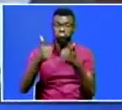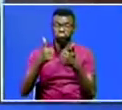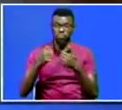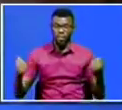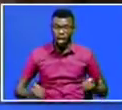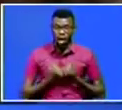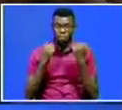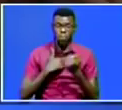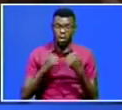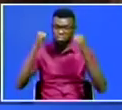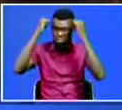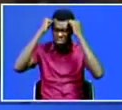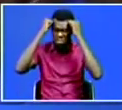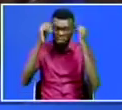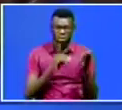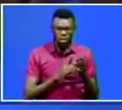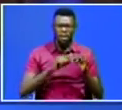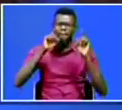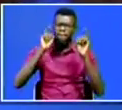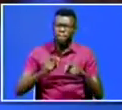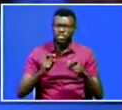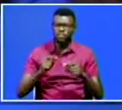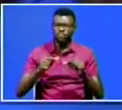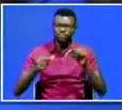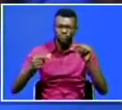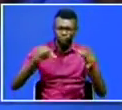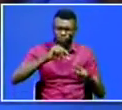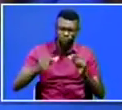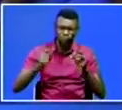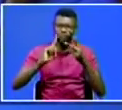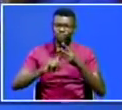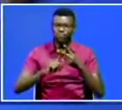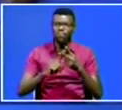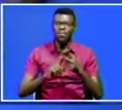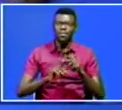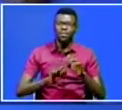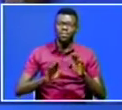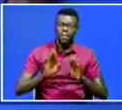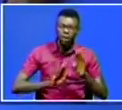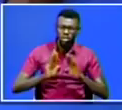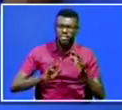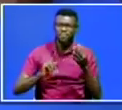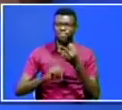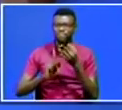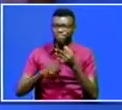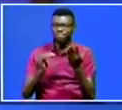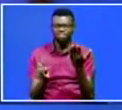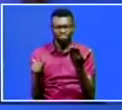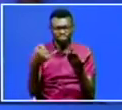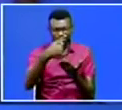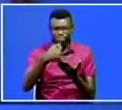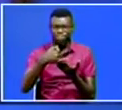anataka kufanya udaktari anajua lazima afanye chemistry, lazima afanye biology. Mtu ambaye anataka kufanya architecture lazima afanye drawing and